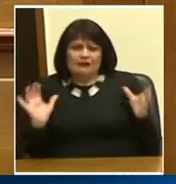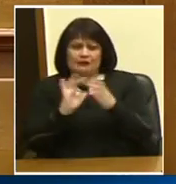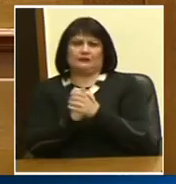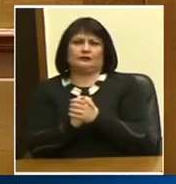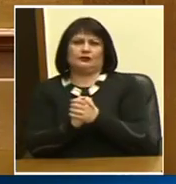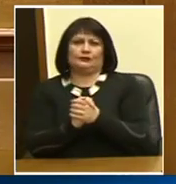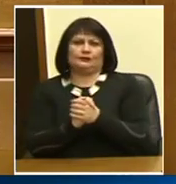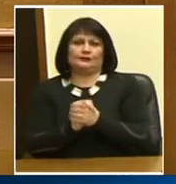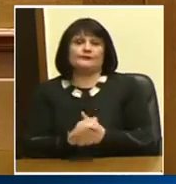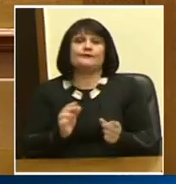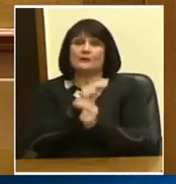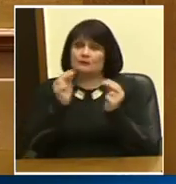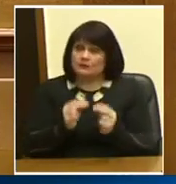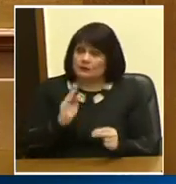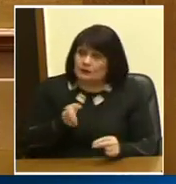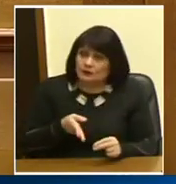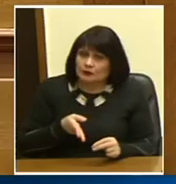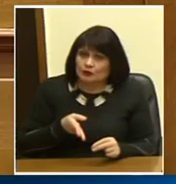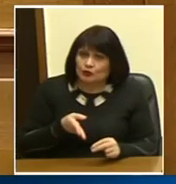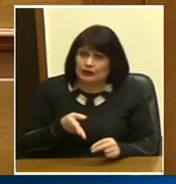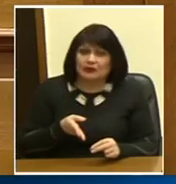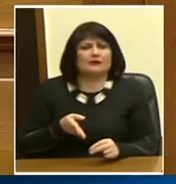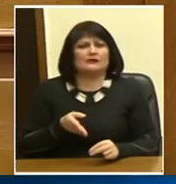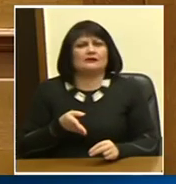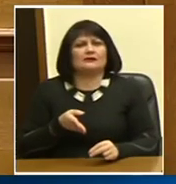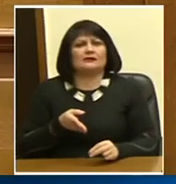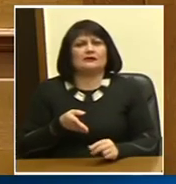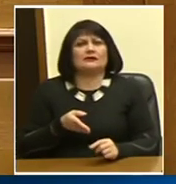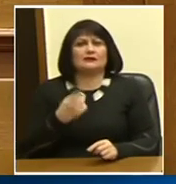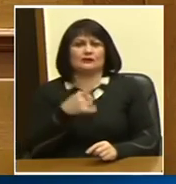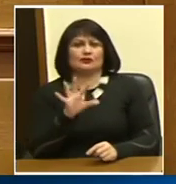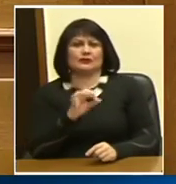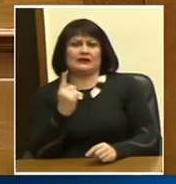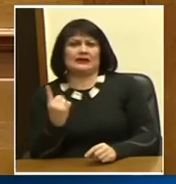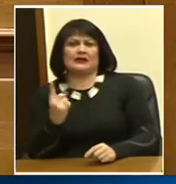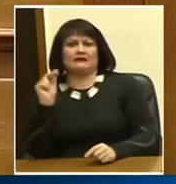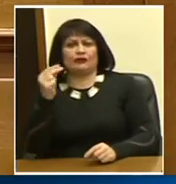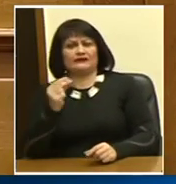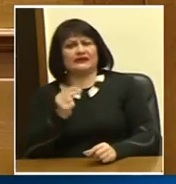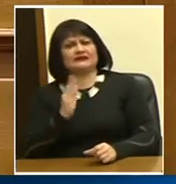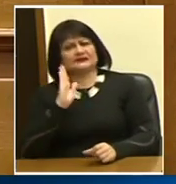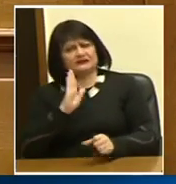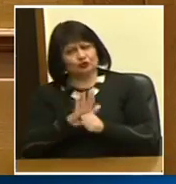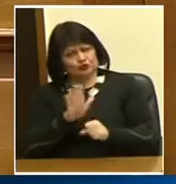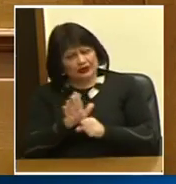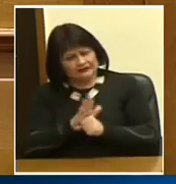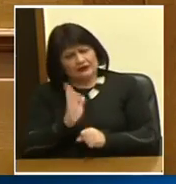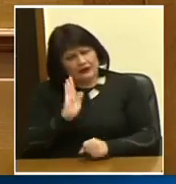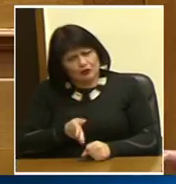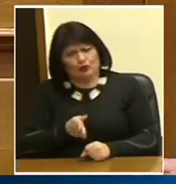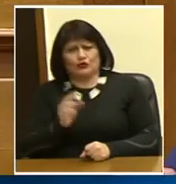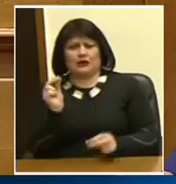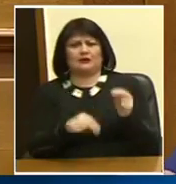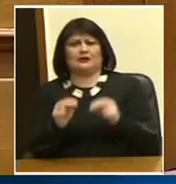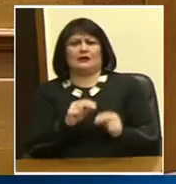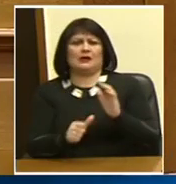δυνατότητα στην απλή κοινοβουλευτική πλειοψηφία των 151 να εκλέγει Πρόεδρο της Δημοκρατίας και μάλιστα χωρίς τη